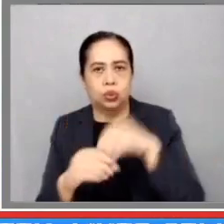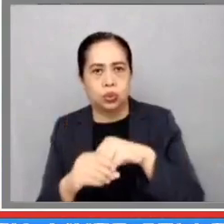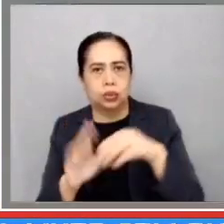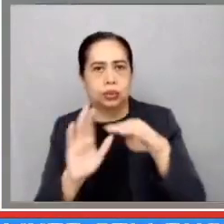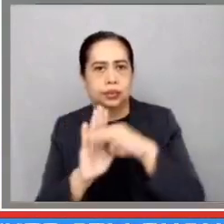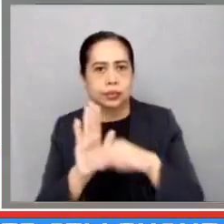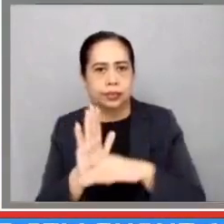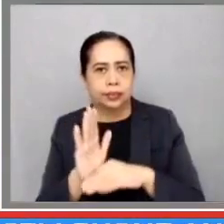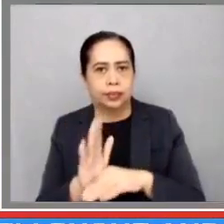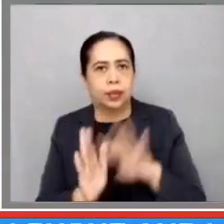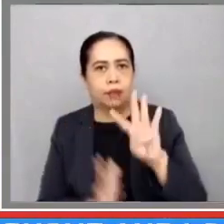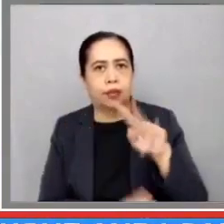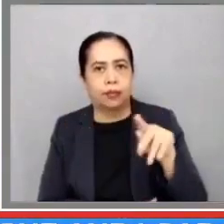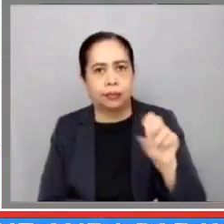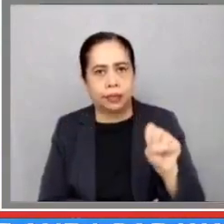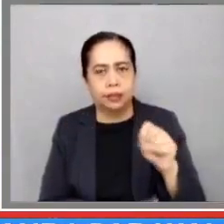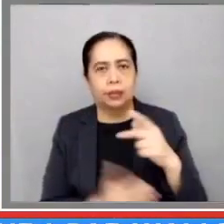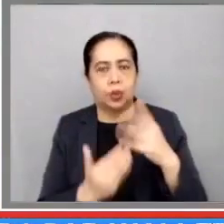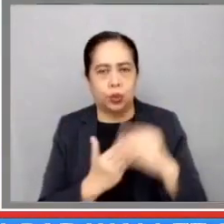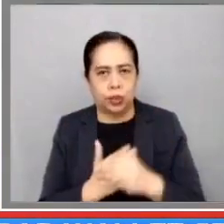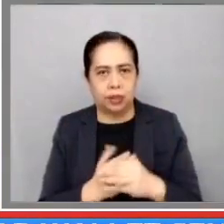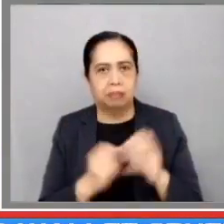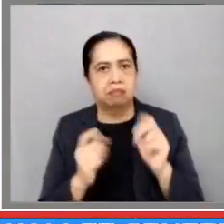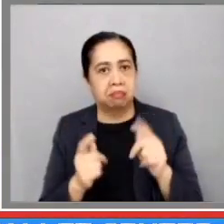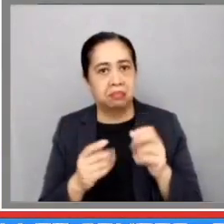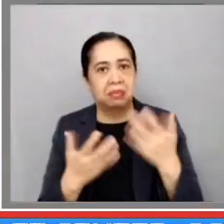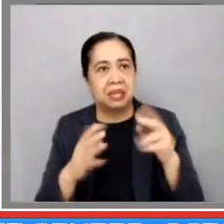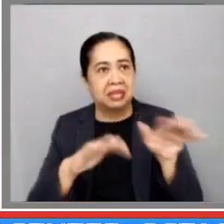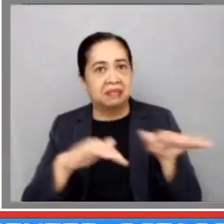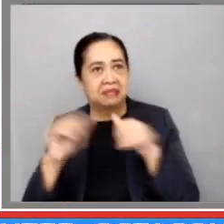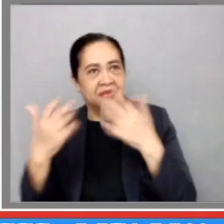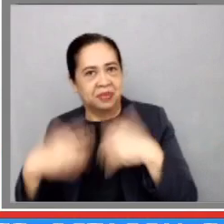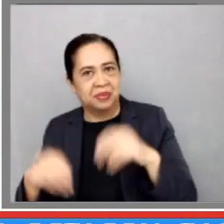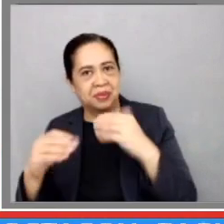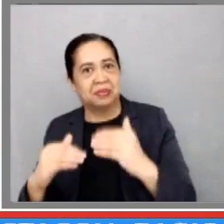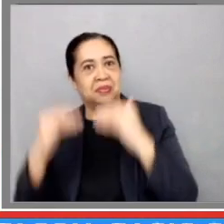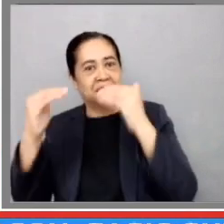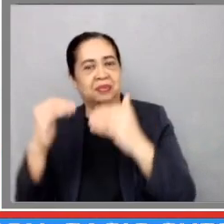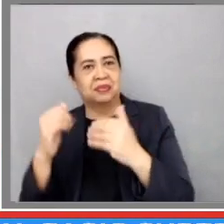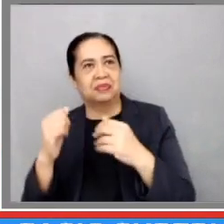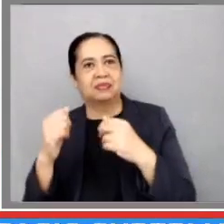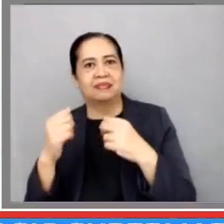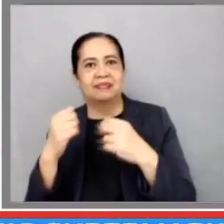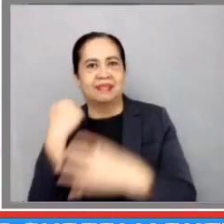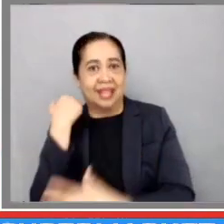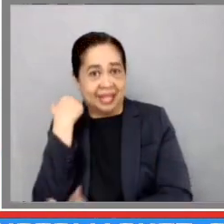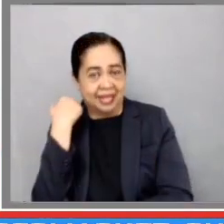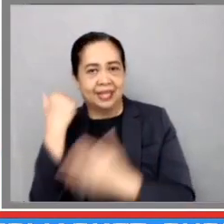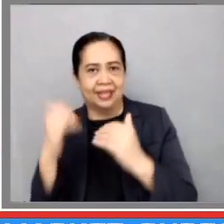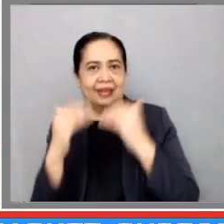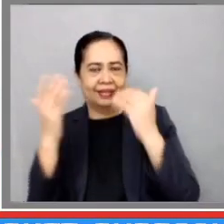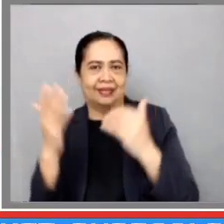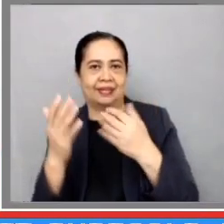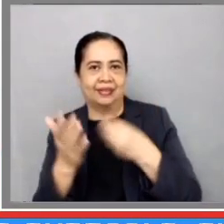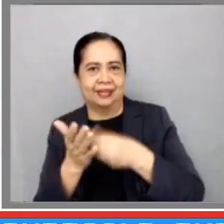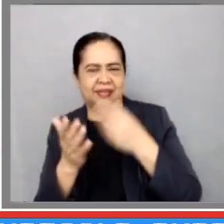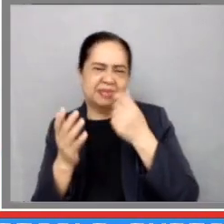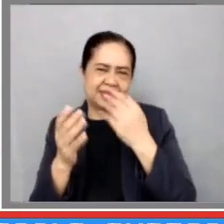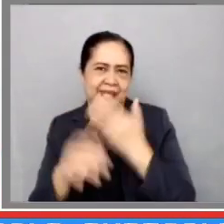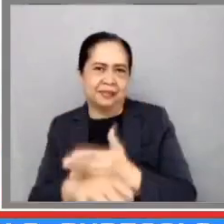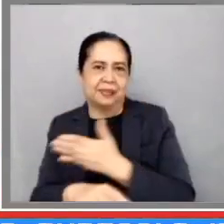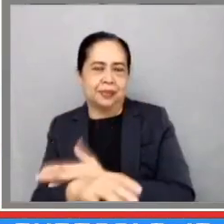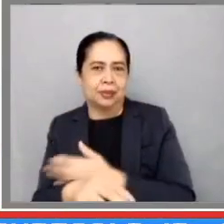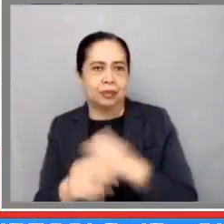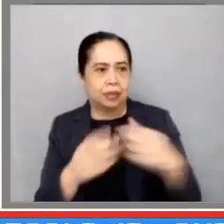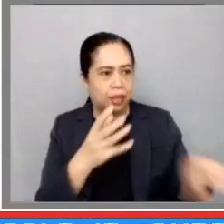ating four-piece program po. Okay, may mga graduate na kumbaga, na iba, yes, no? Yes, may mga graduate, yes, po, ma'am. Mm-hmm. And then, gamit po yung ating listahan